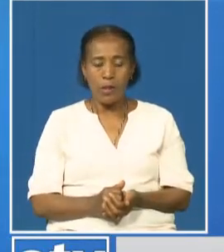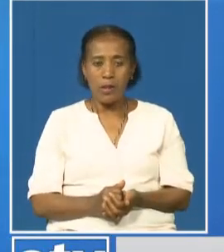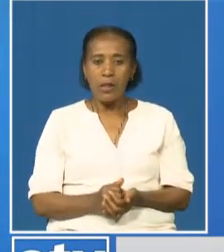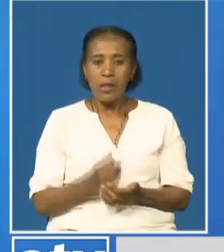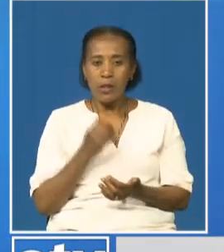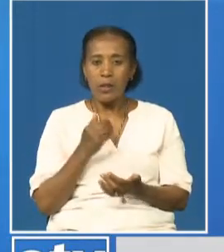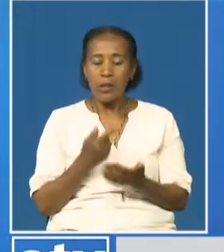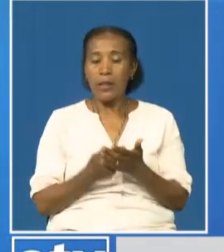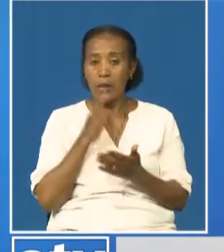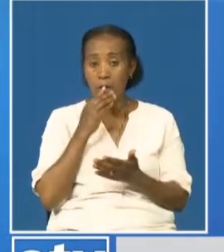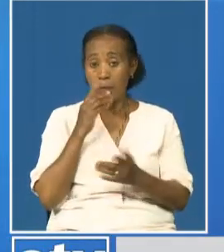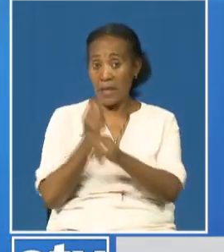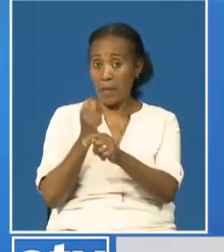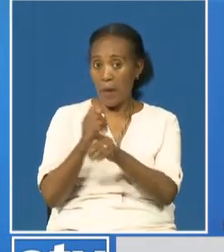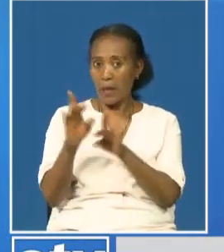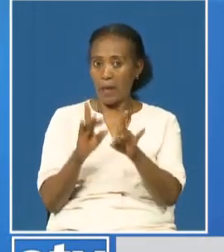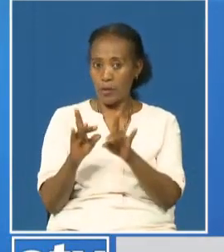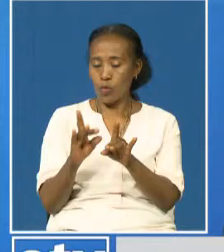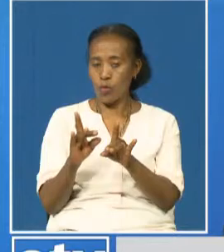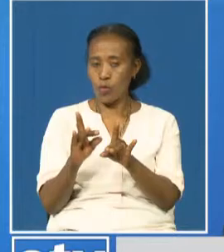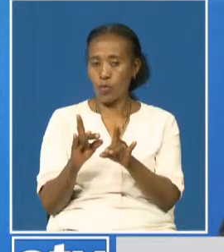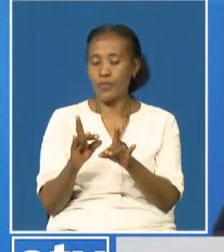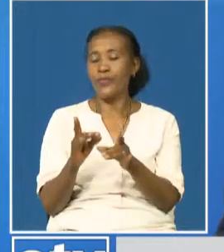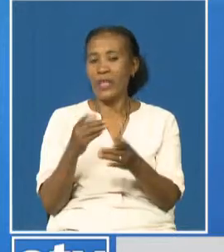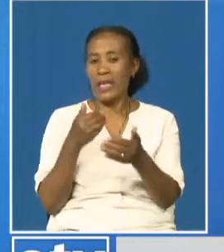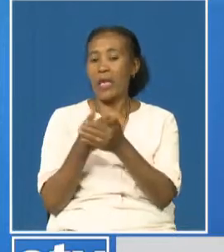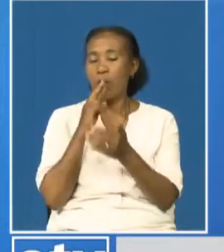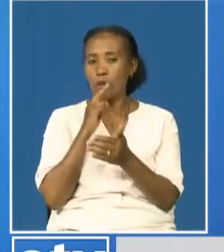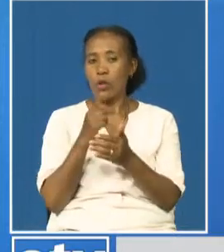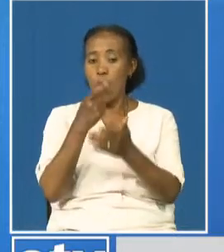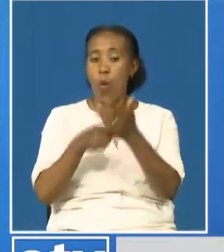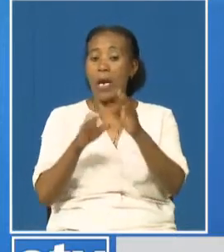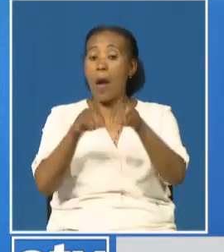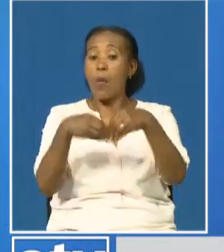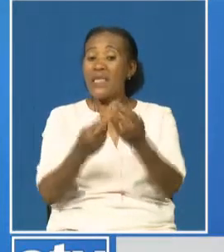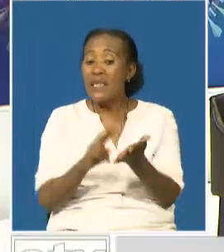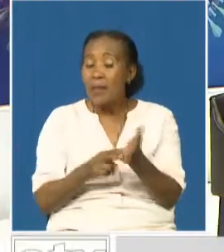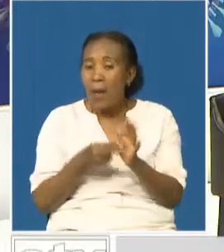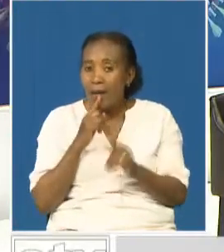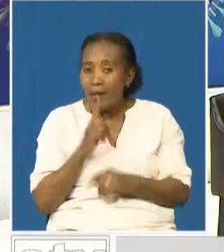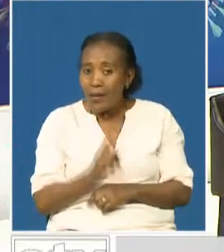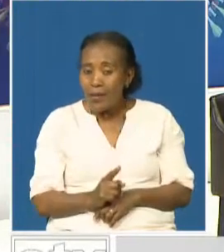ግልጽ ነው ሐሳቤ። በተግባር ካደረጉት ይቀረጻሉ አራቸው። ዋጋ መስጠት ማለት